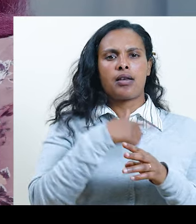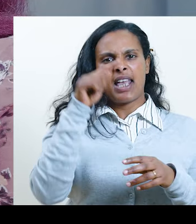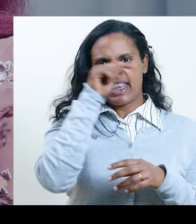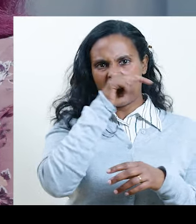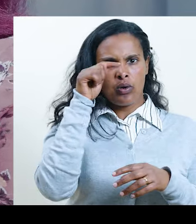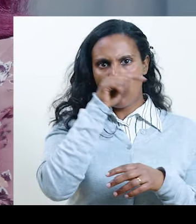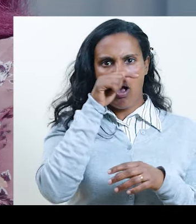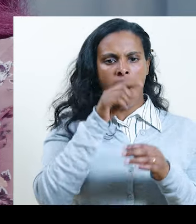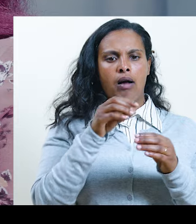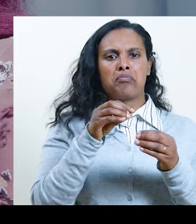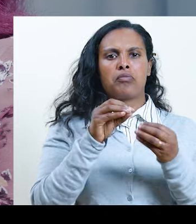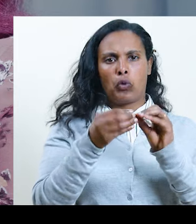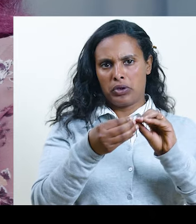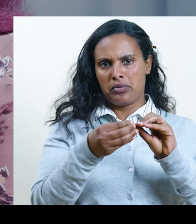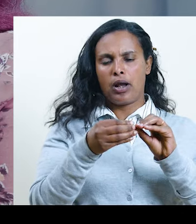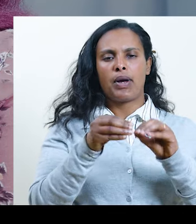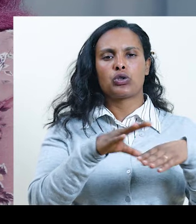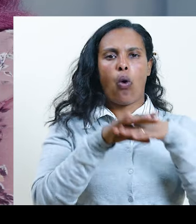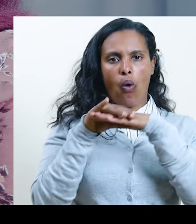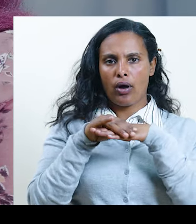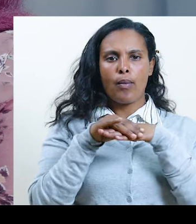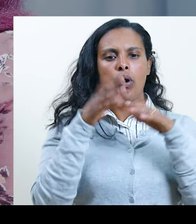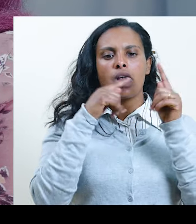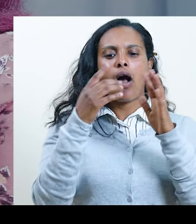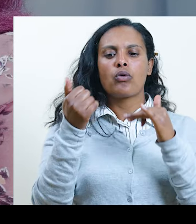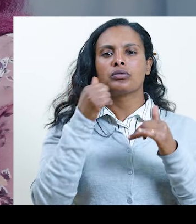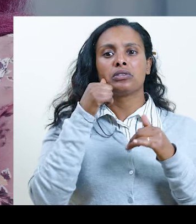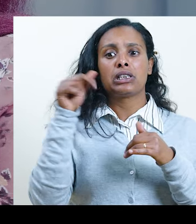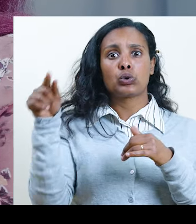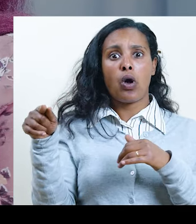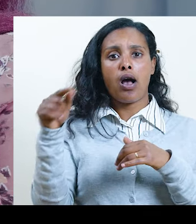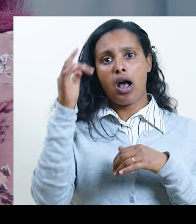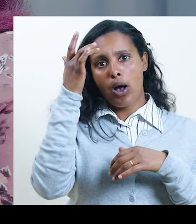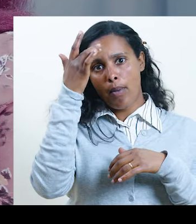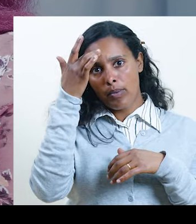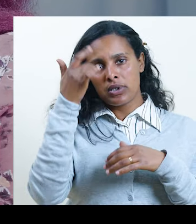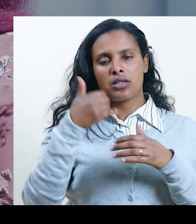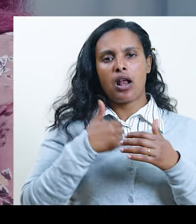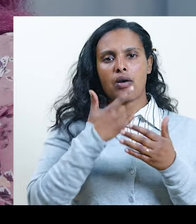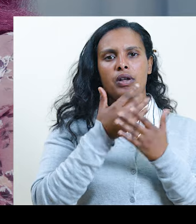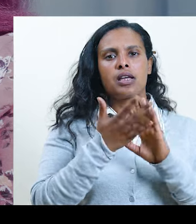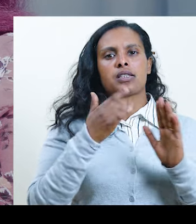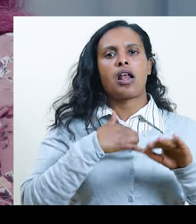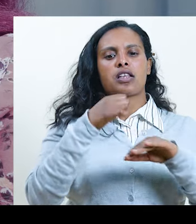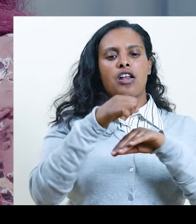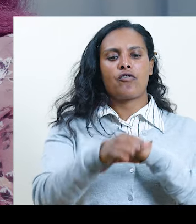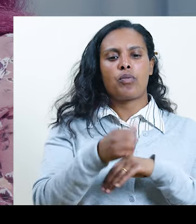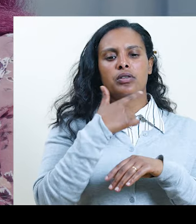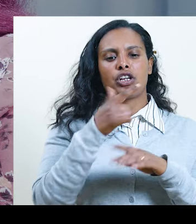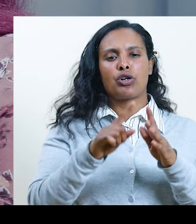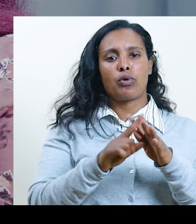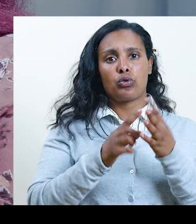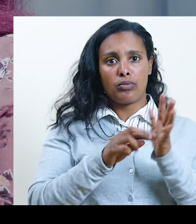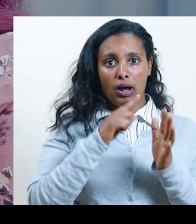የቲክቶክ አካውንት ለማስተዋወቅ እየሞከርኩ ነው አሁን ላይ ስለሷ ህመም ስላለው ነገር ነው ስላሳለፍኩበት